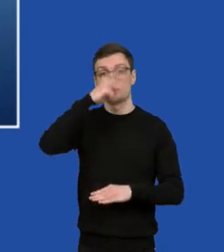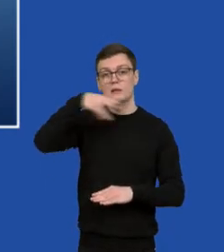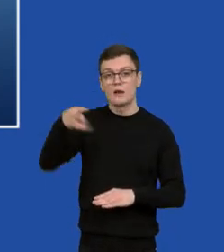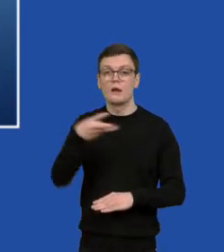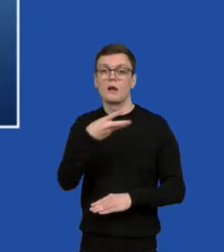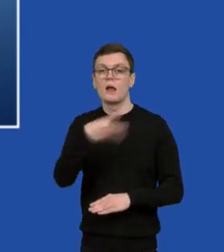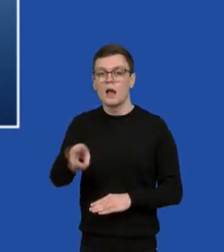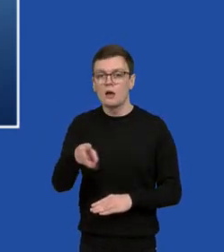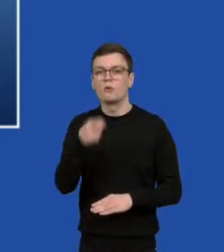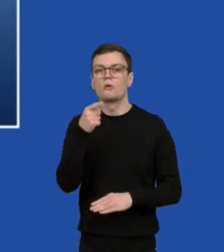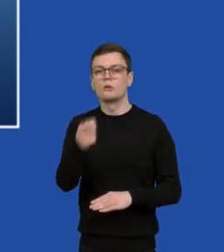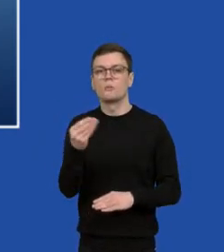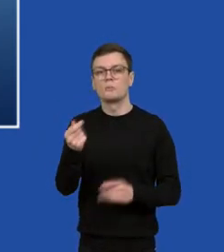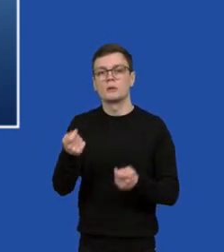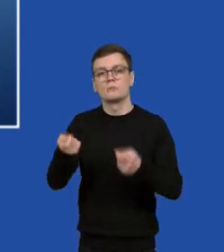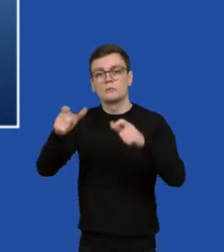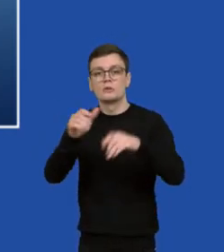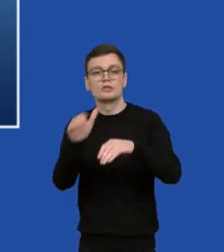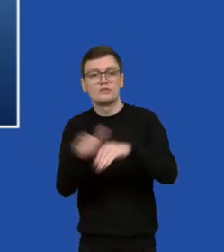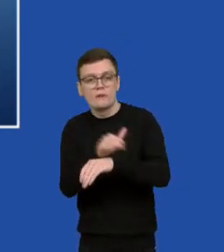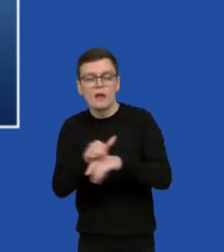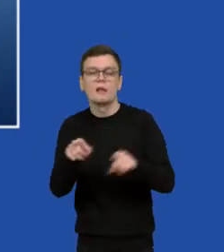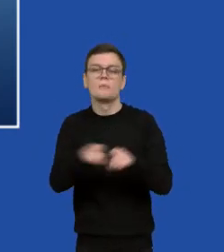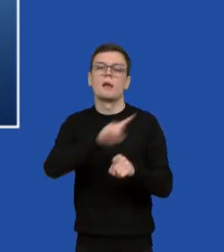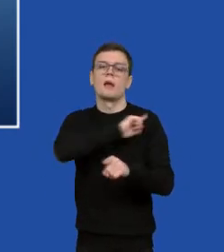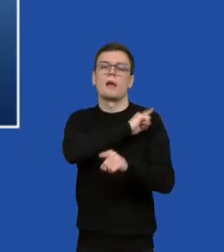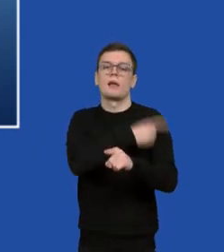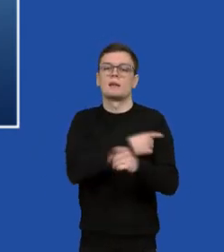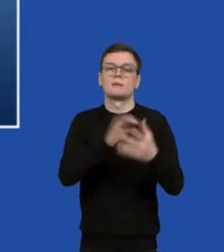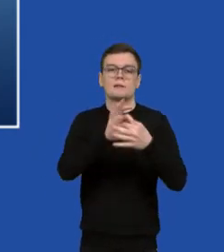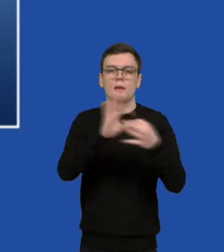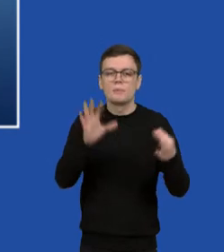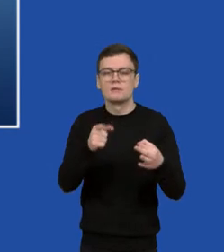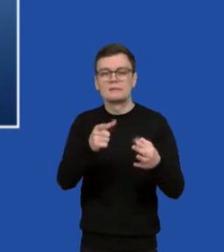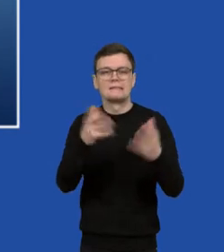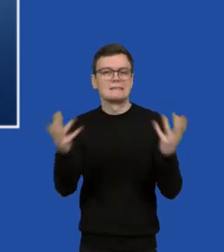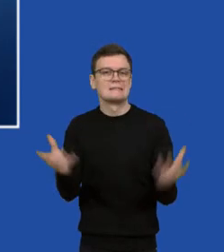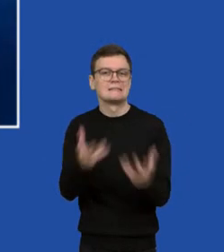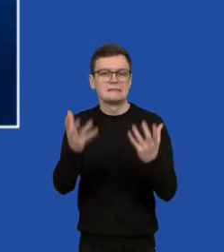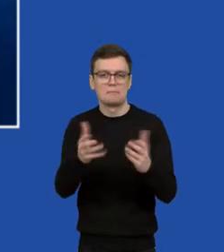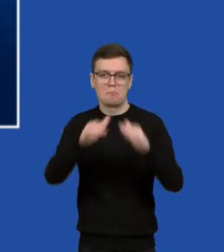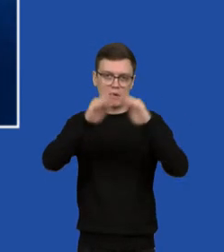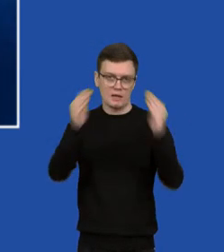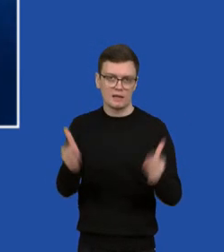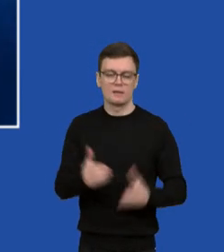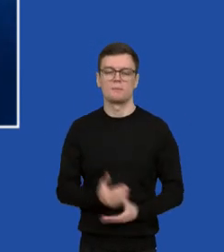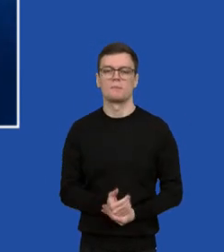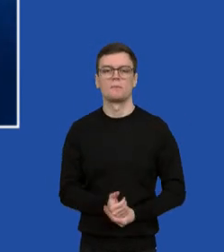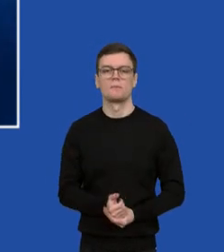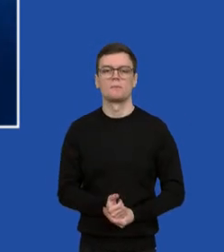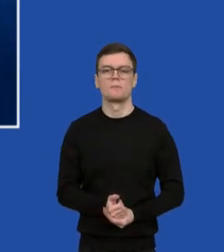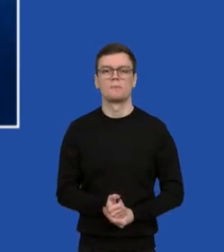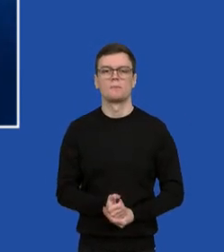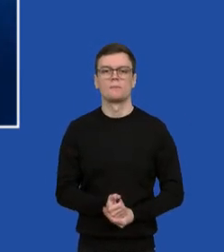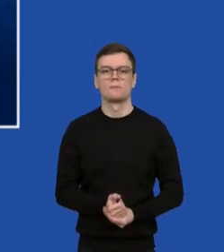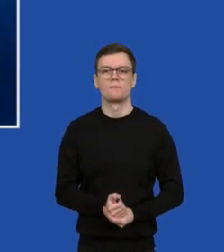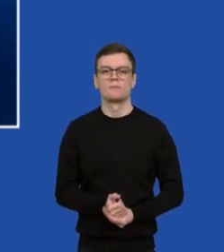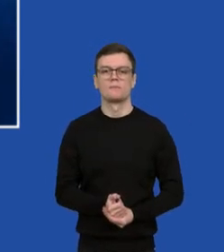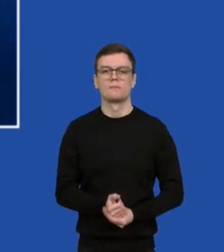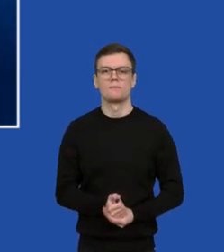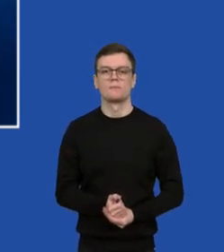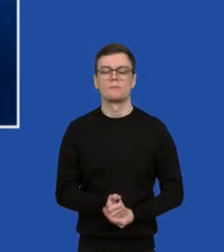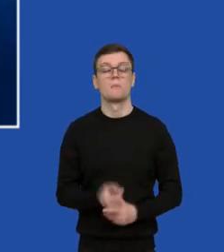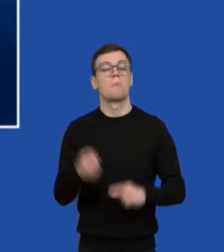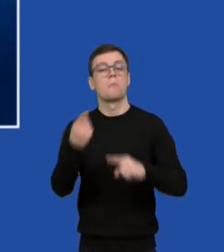infliacijos pasiekmių sušvelnimo ir energetinės nepriklausomybės stiprinimo paketą, kuriame yra numatytos tam tikros priemonės